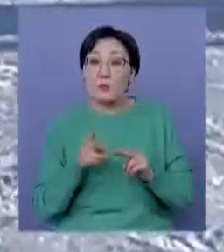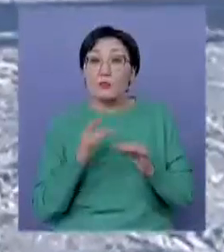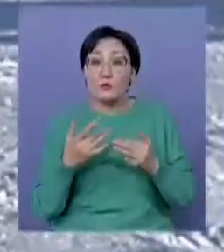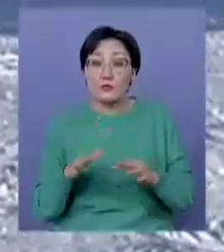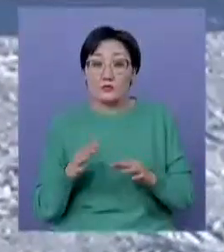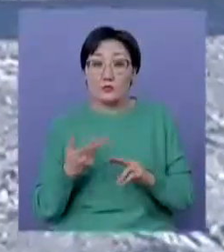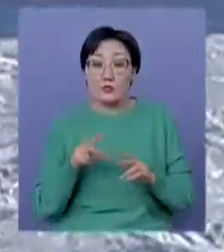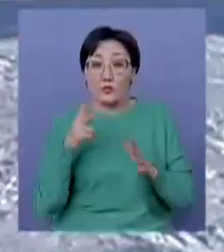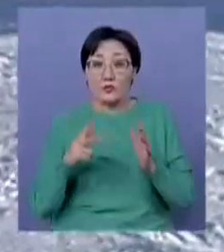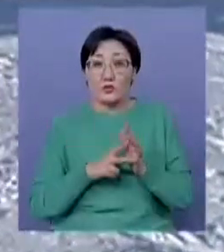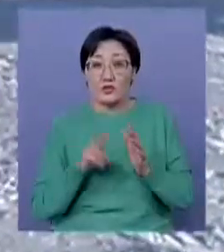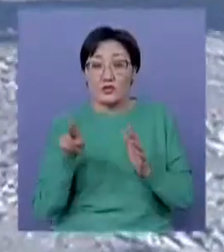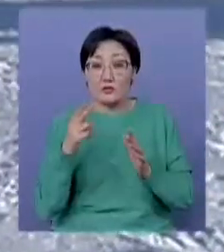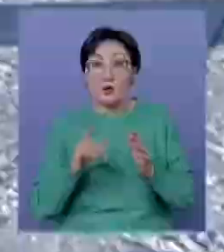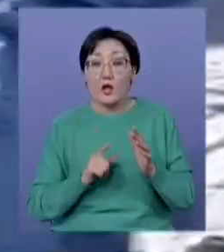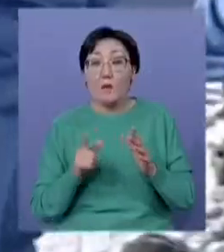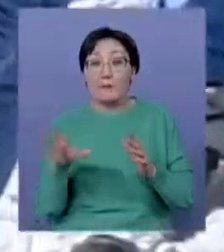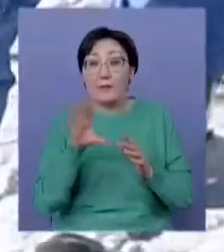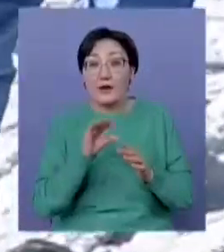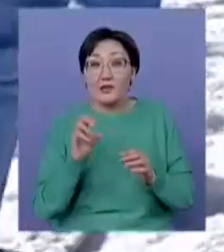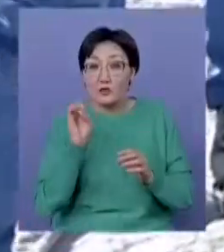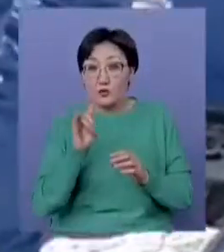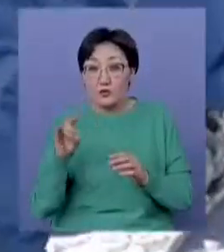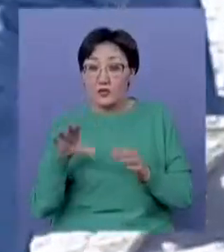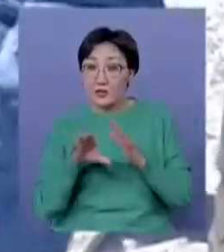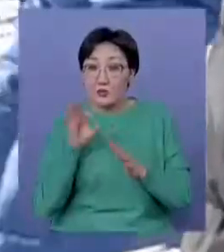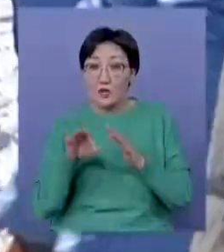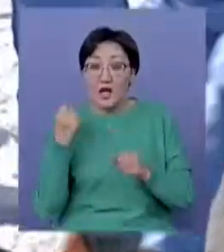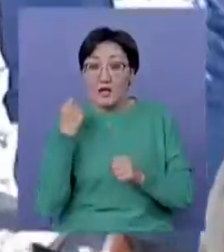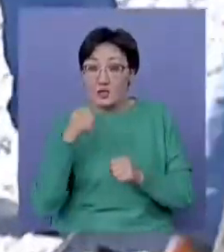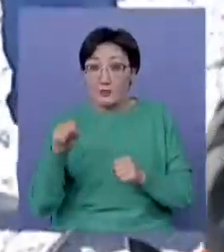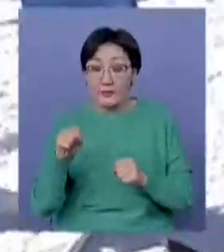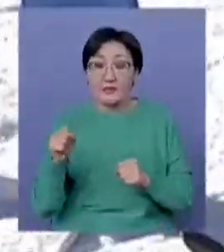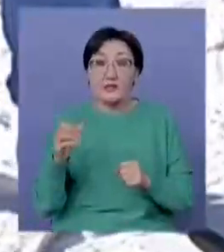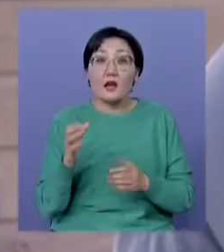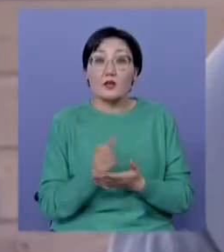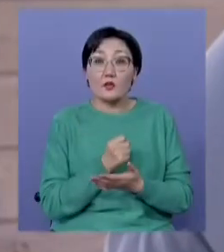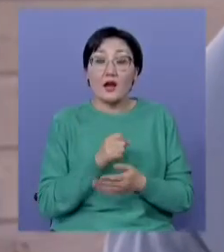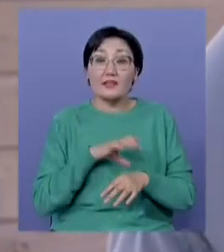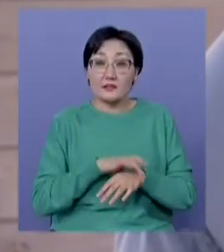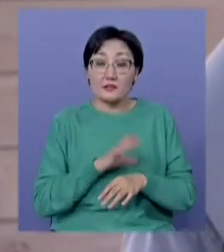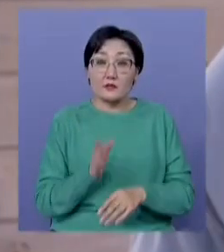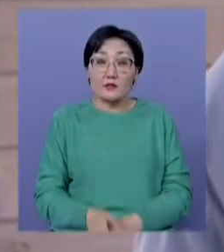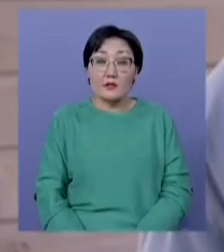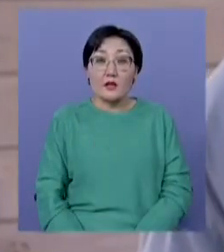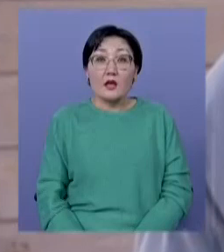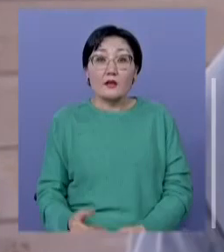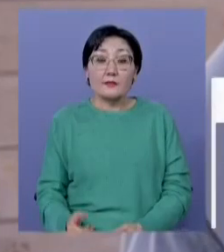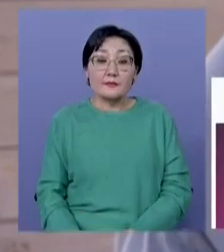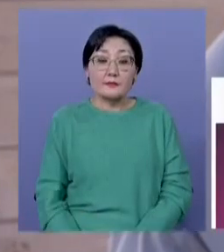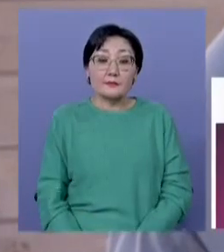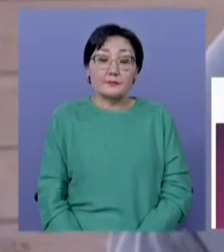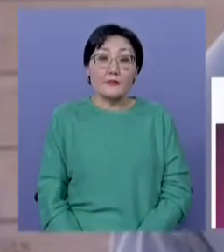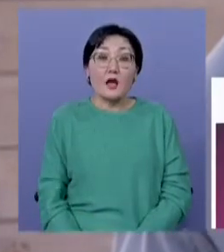болғаны. 18 желтоқсан күні ұйымдастырушылар барлық суреттерді іріктеп, жеңімпазды анықтайды. Ну сейчас зима, у Евроспорта начался зимний